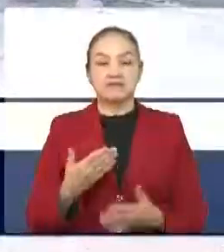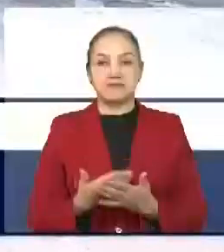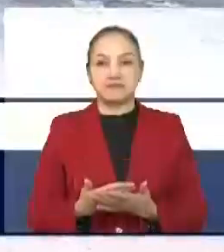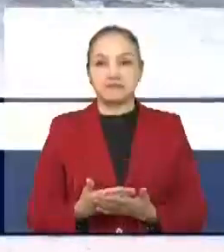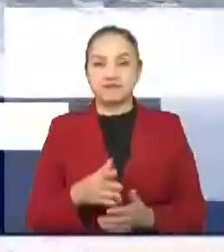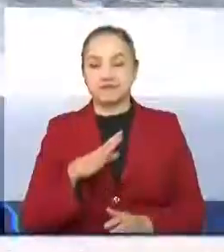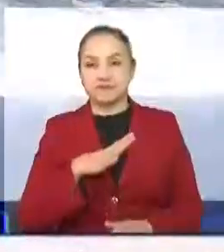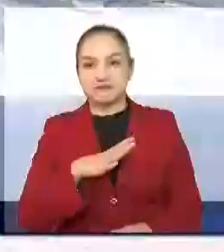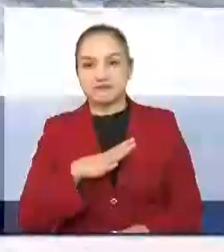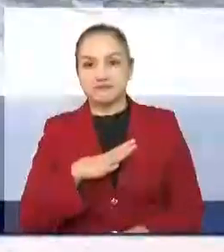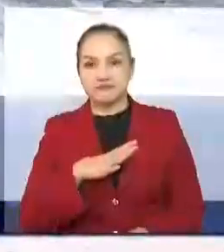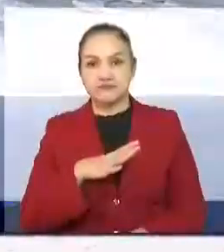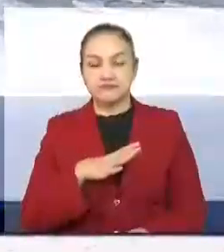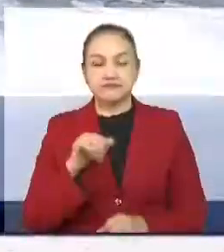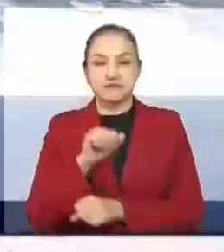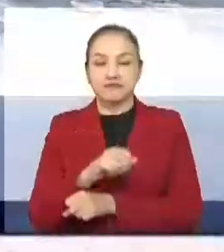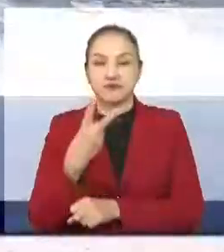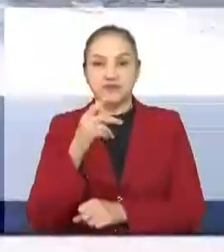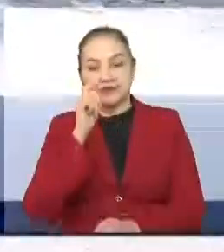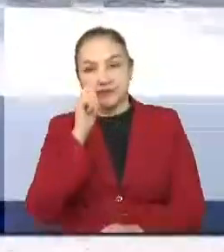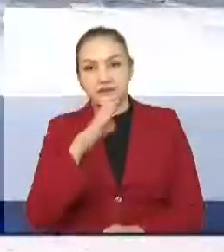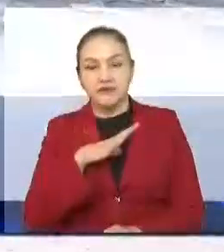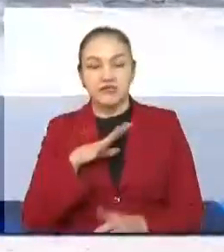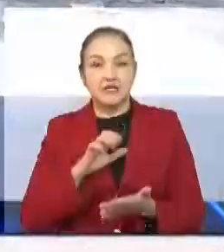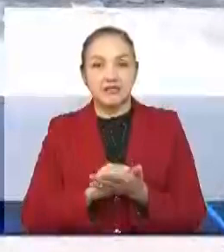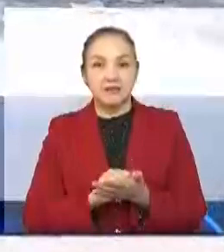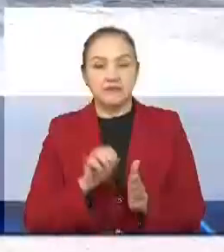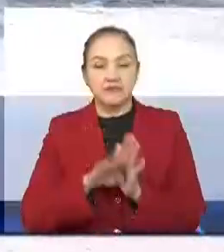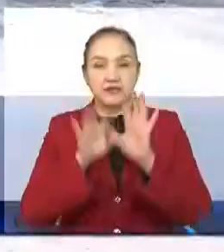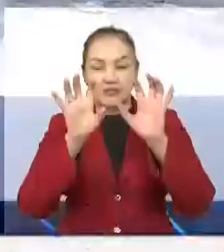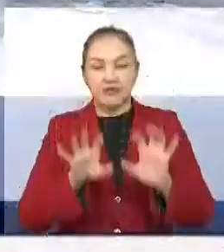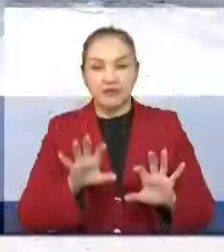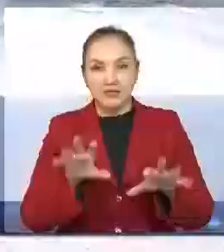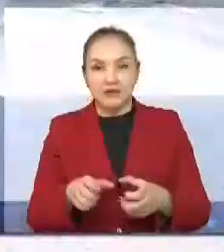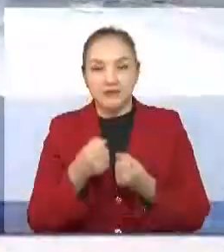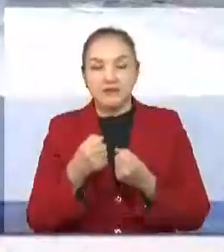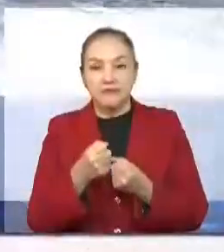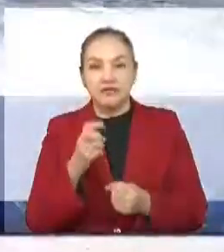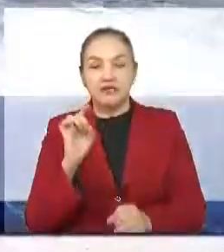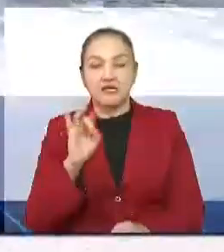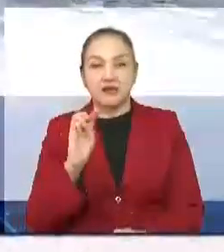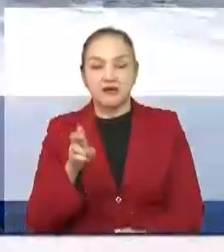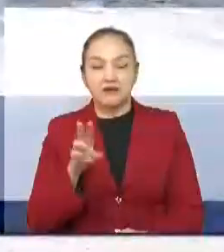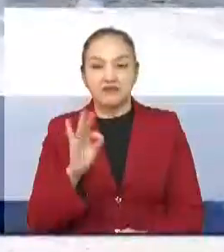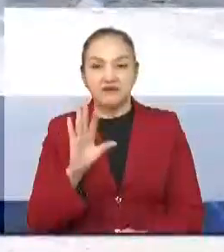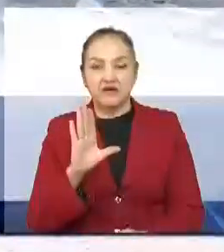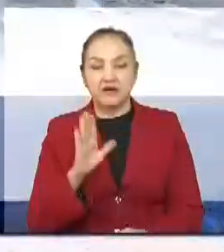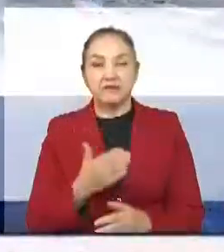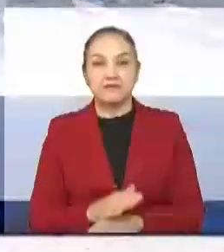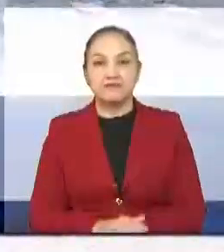районе задержаны двое мужчин, которые занимались незаконной добычей раков.